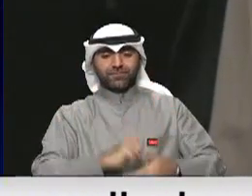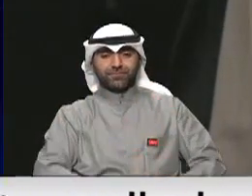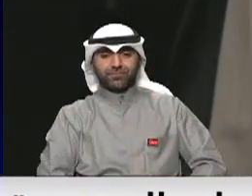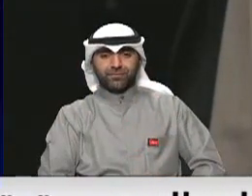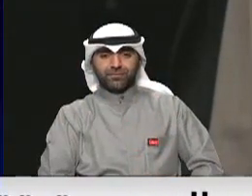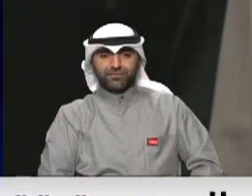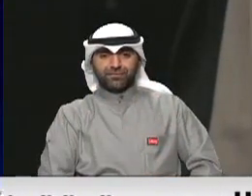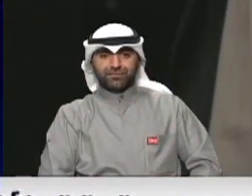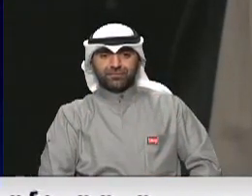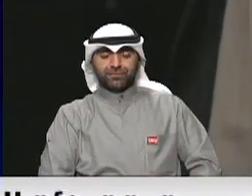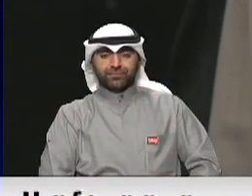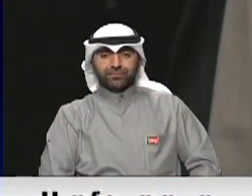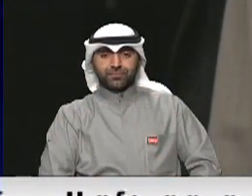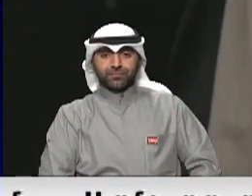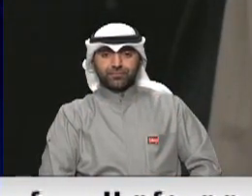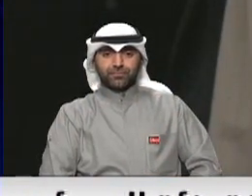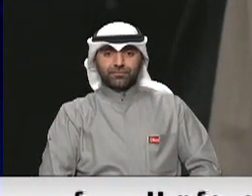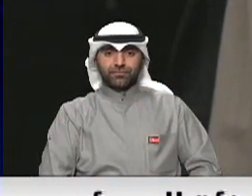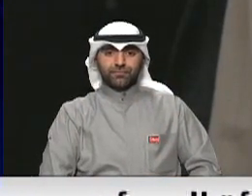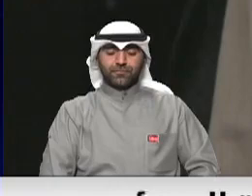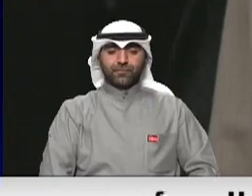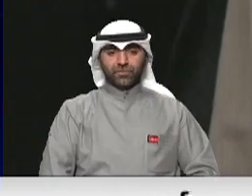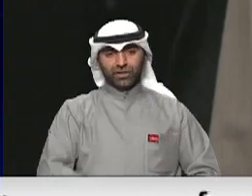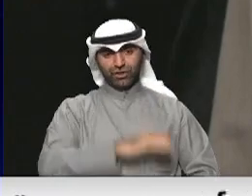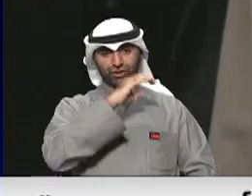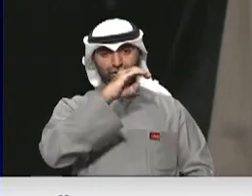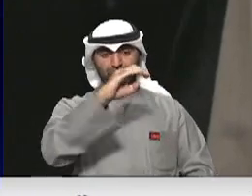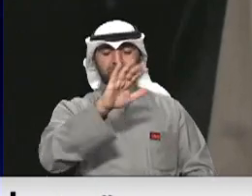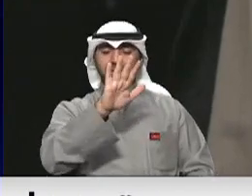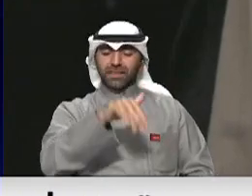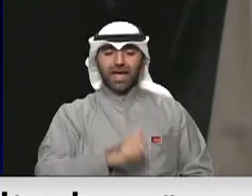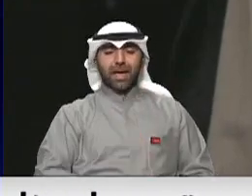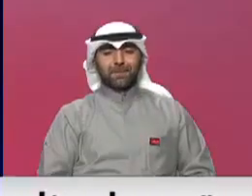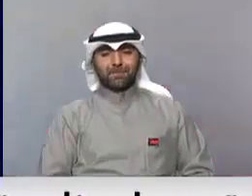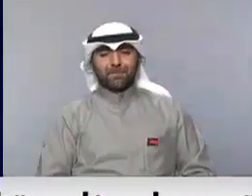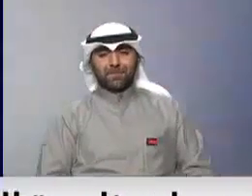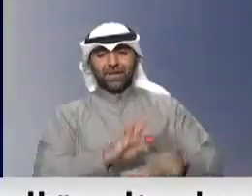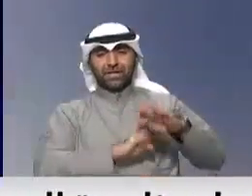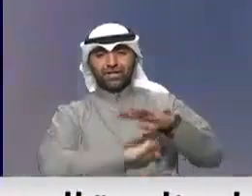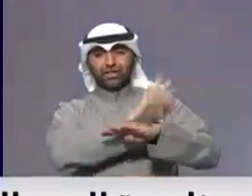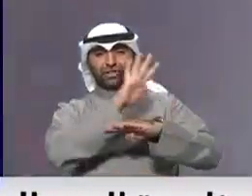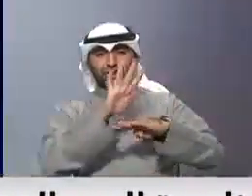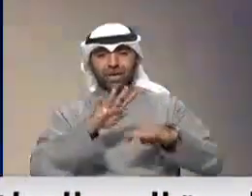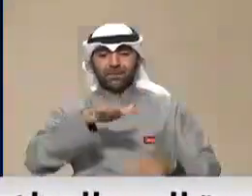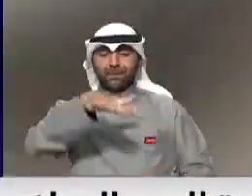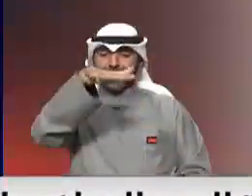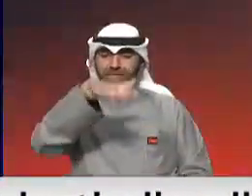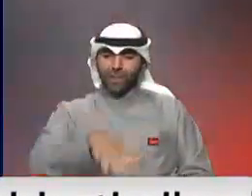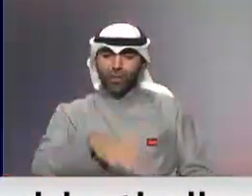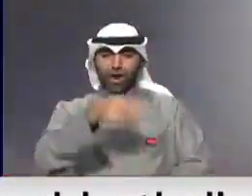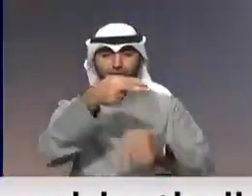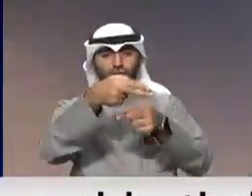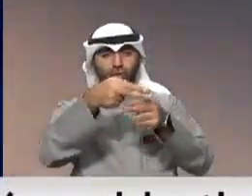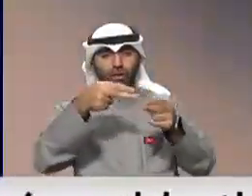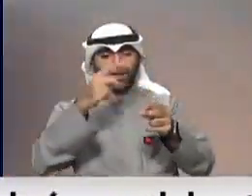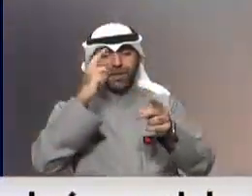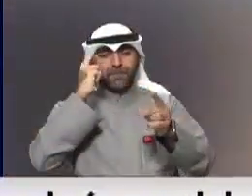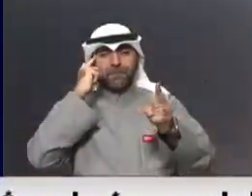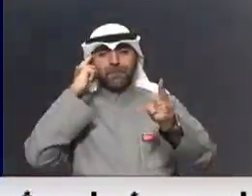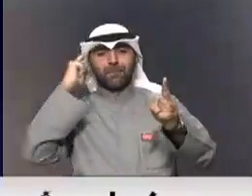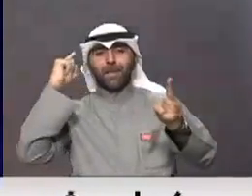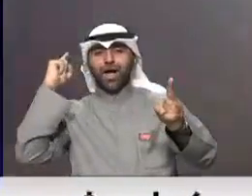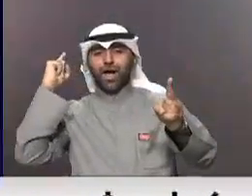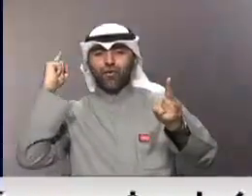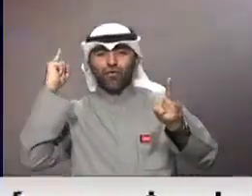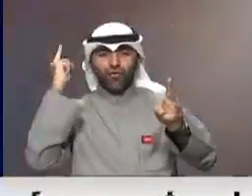طبعا أهل الكويت ما يحتاجون نحن نوصيهم، الكل شاهد الأزمة عبر يعني شاشات التلفاز، إخواننا